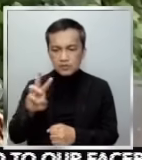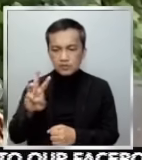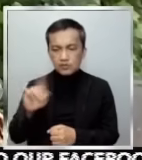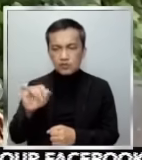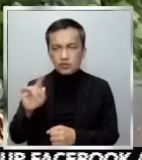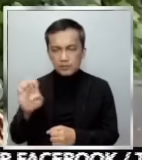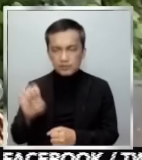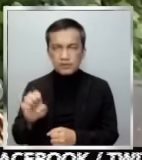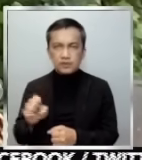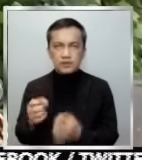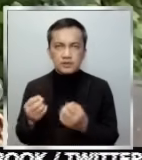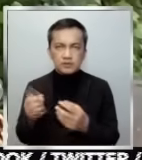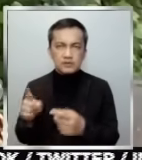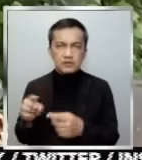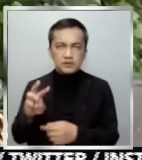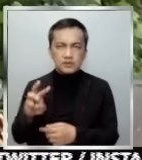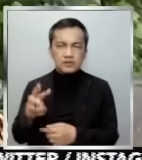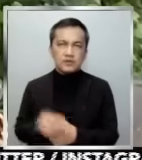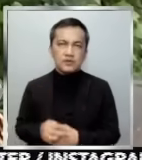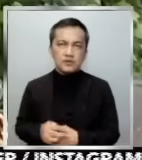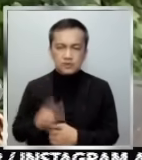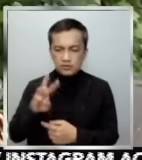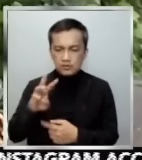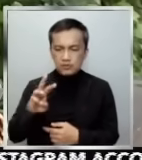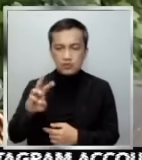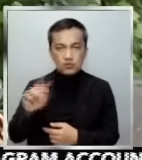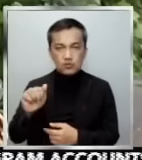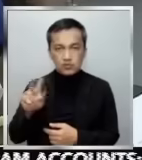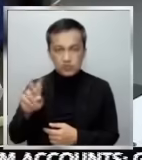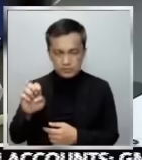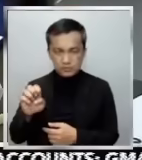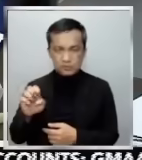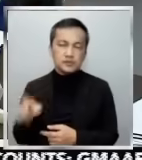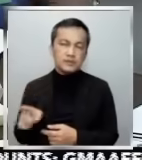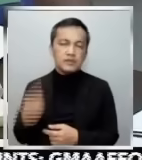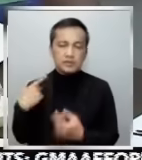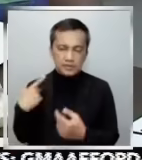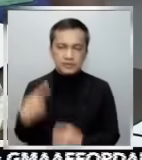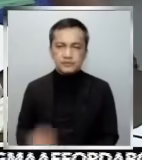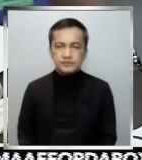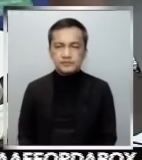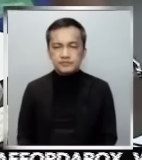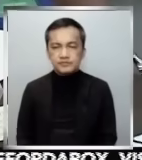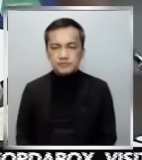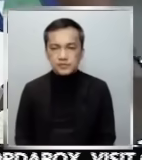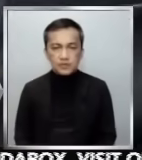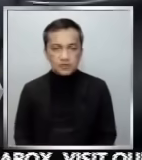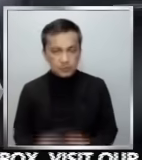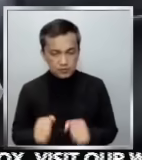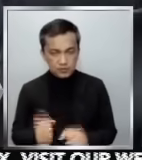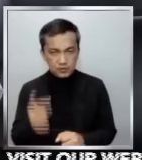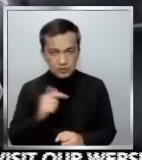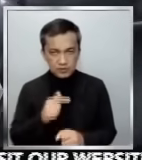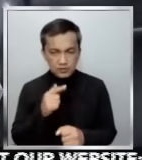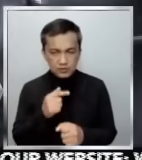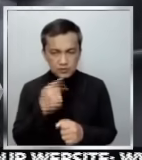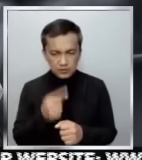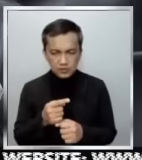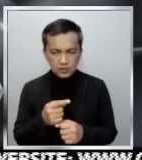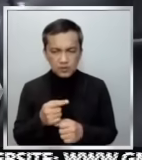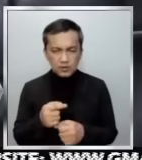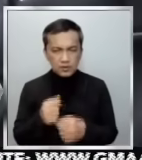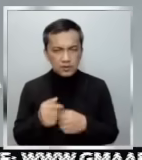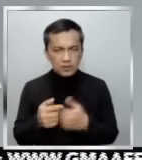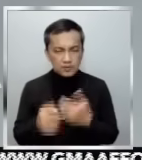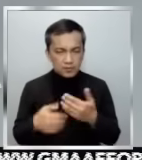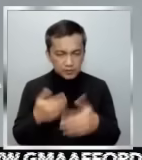ang nakapag wave naaprubahan ng wave Yung sa cellphone pwede na rin daw nilang pagulungin ang pagproseso sa retirement ni